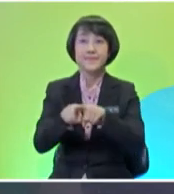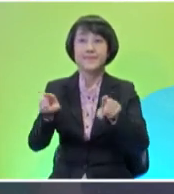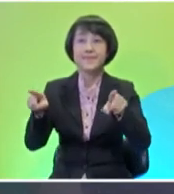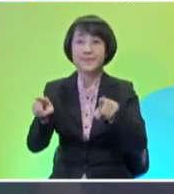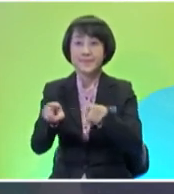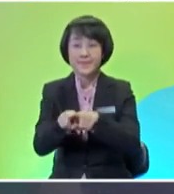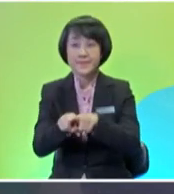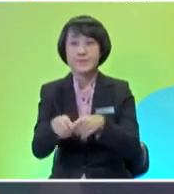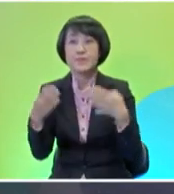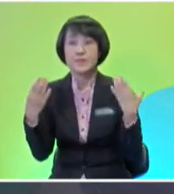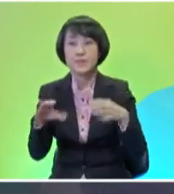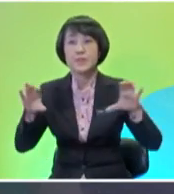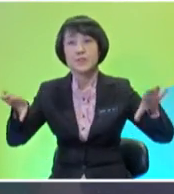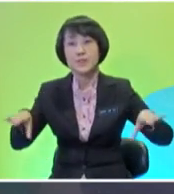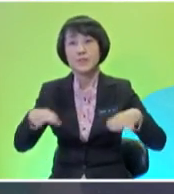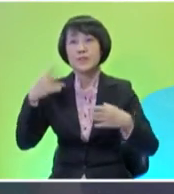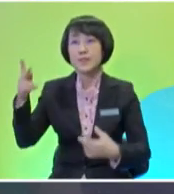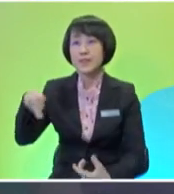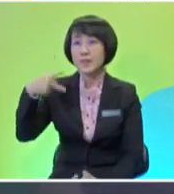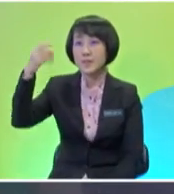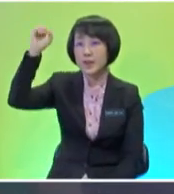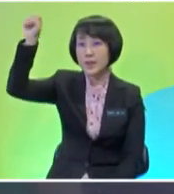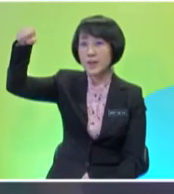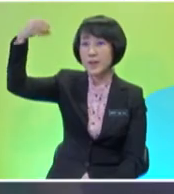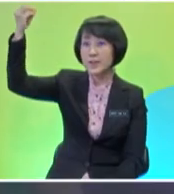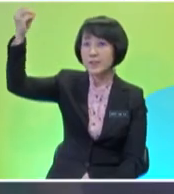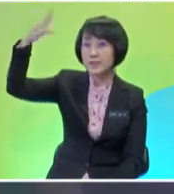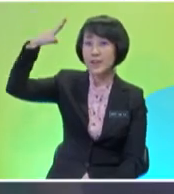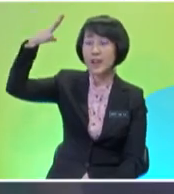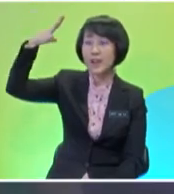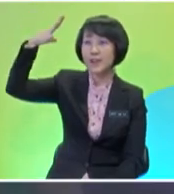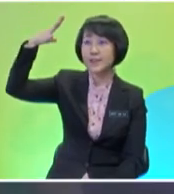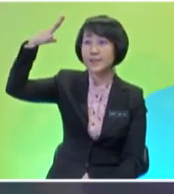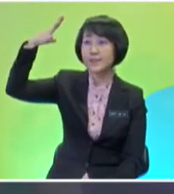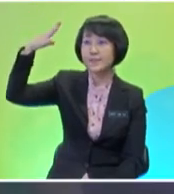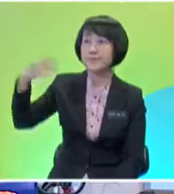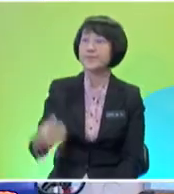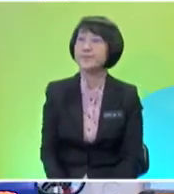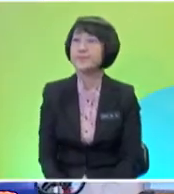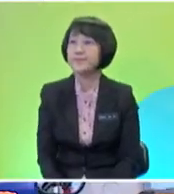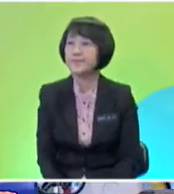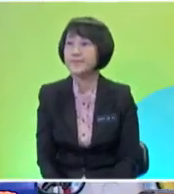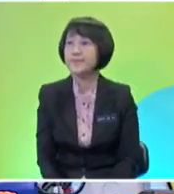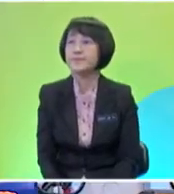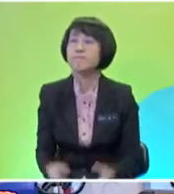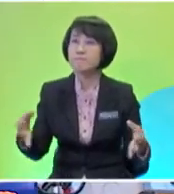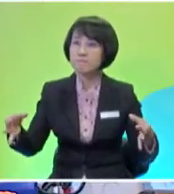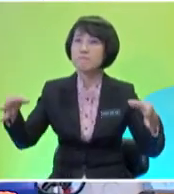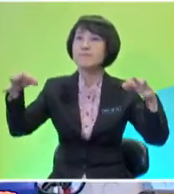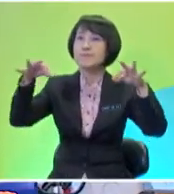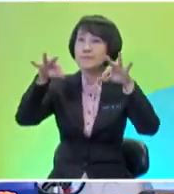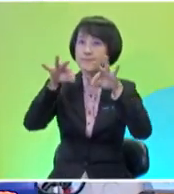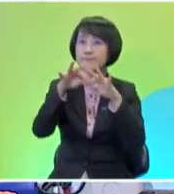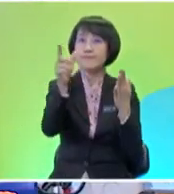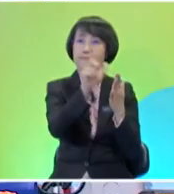cuba dan hasilkan kipas solar. Jadi sebelum itu, saya ingat betapa cikgu cakap pentingnya